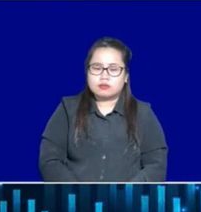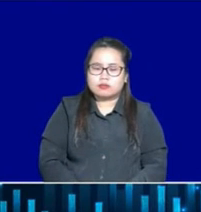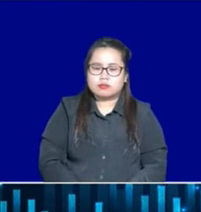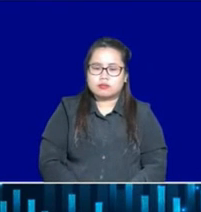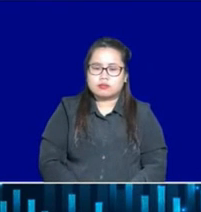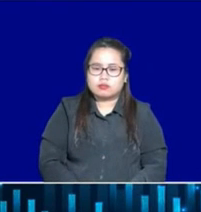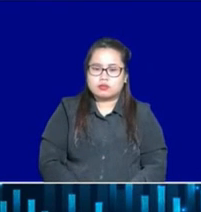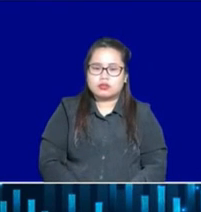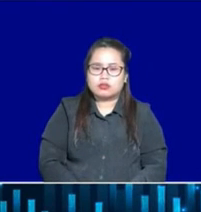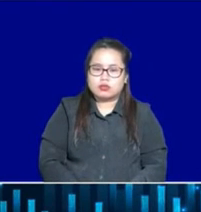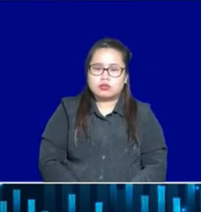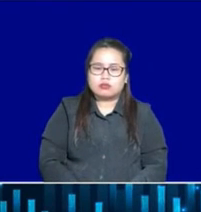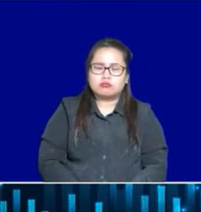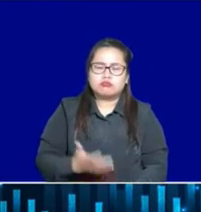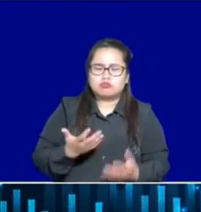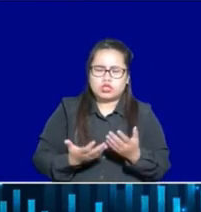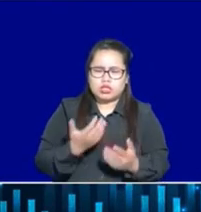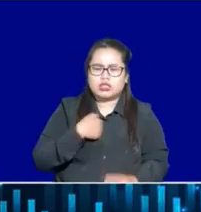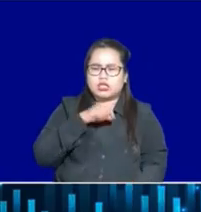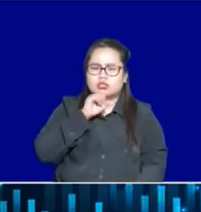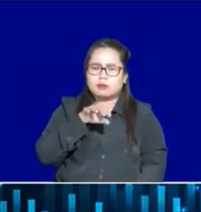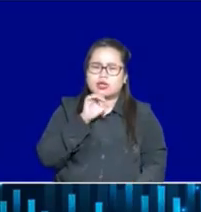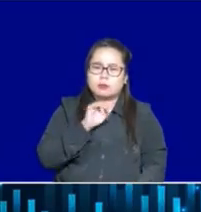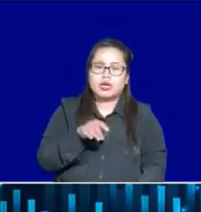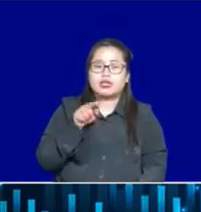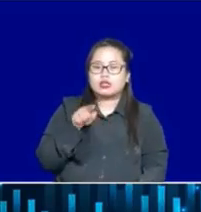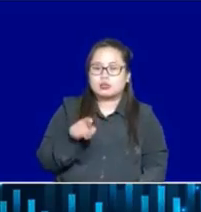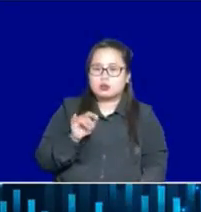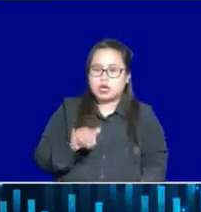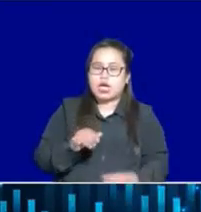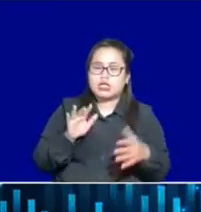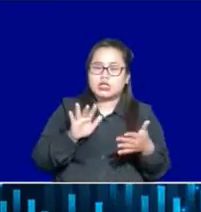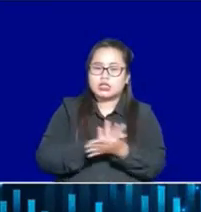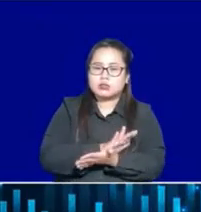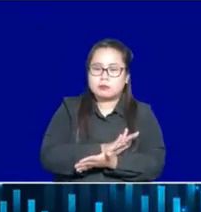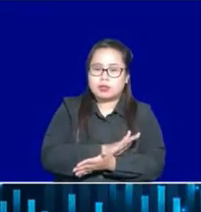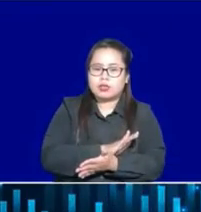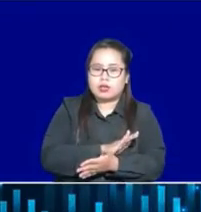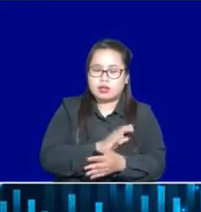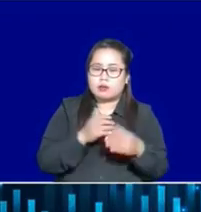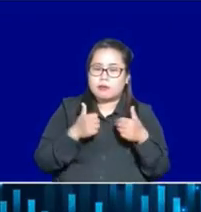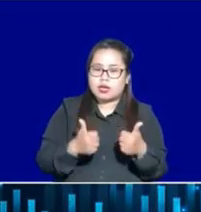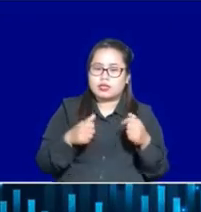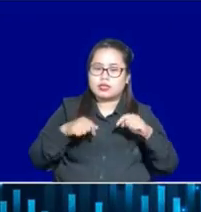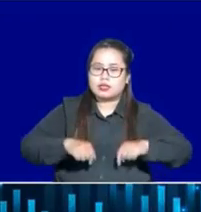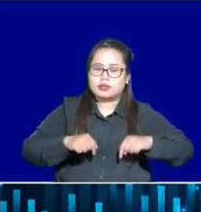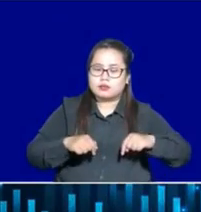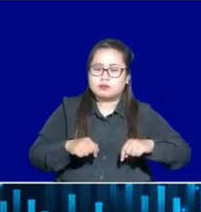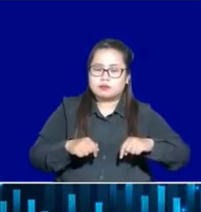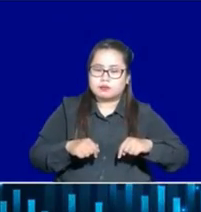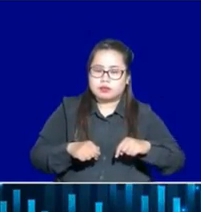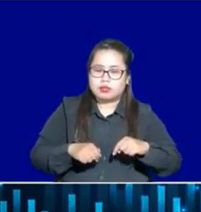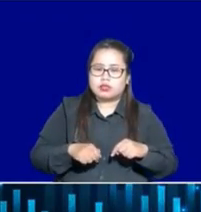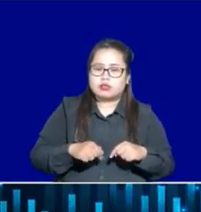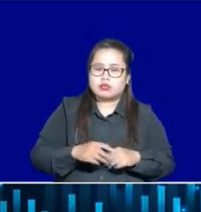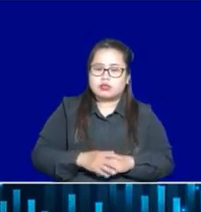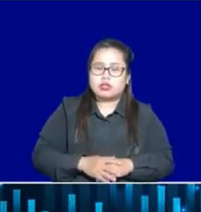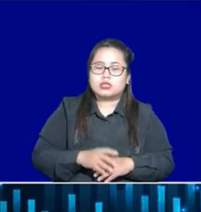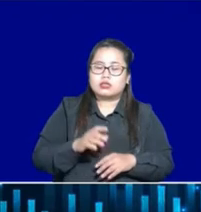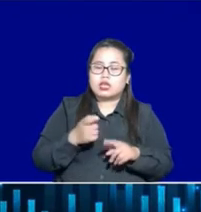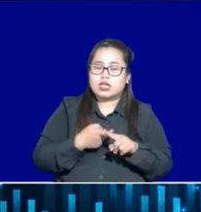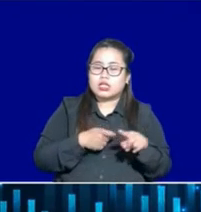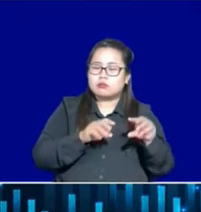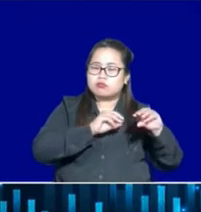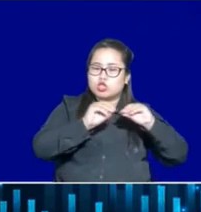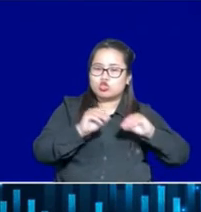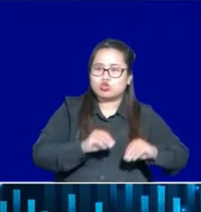saya kira itu yang ingin saya sampaikan dalam kesempatan yang baik ini, dengan mengusung tema